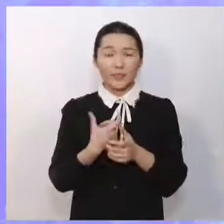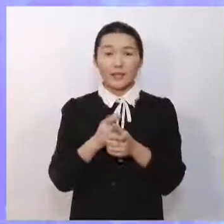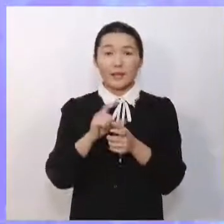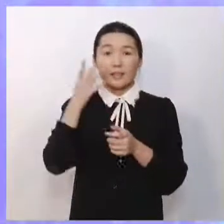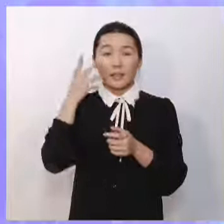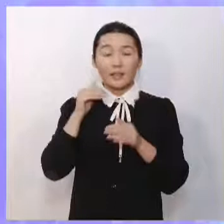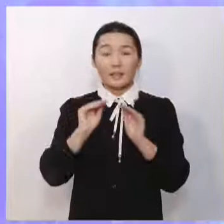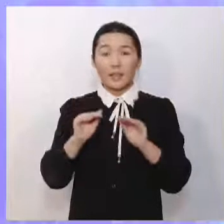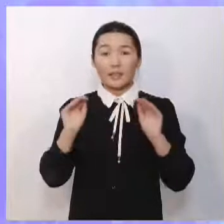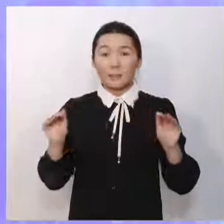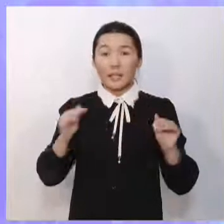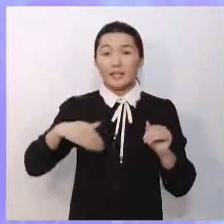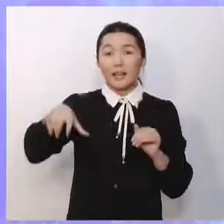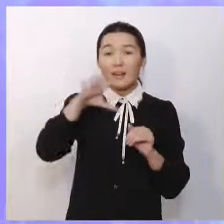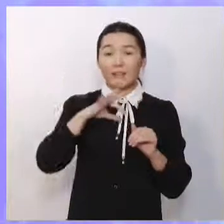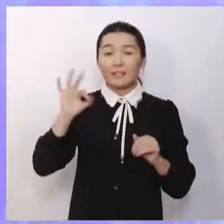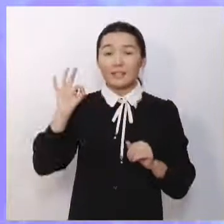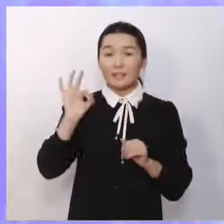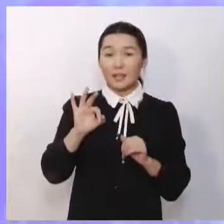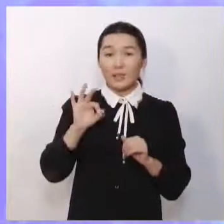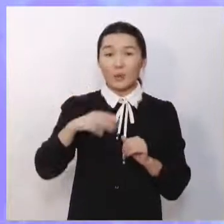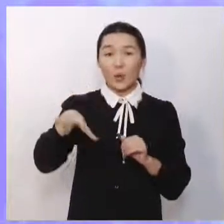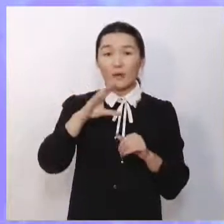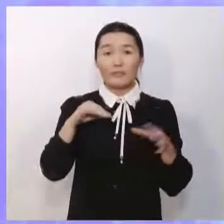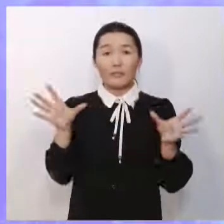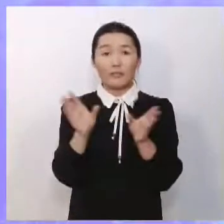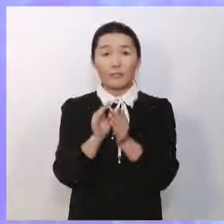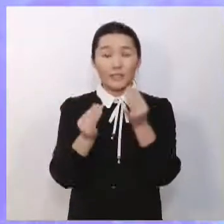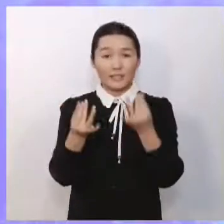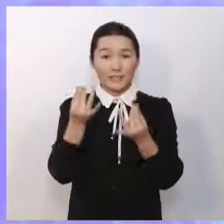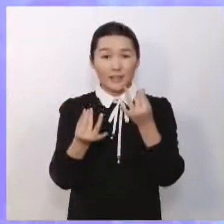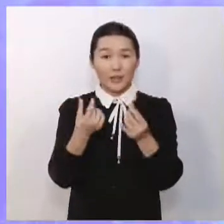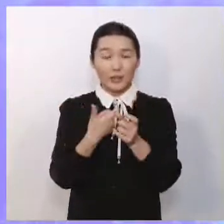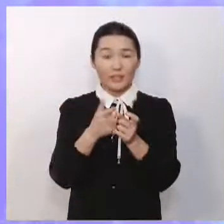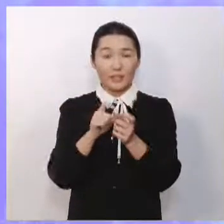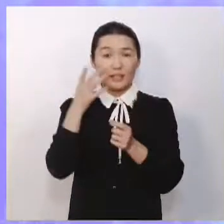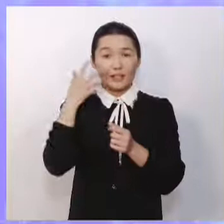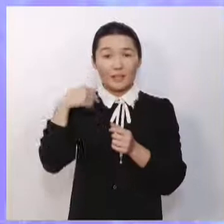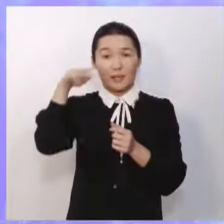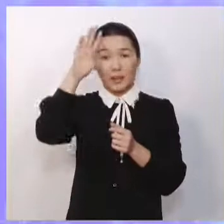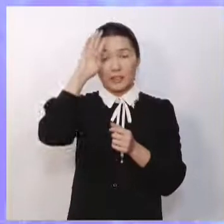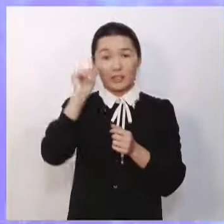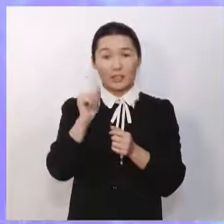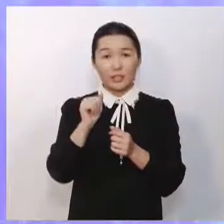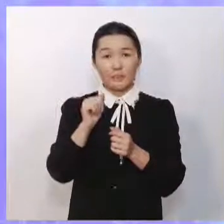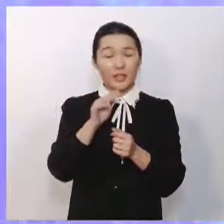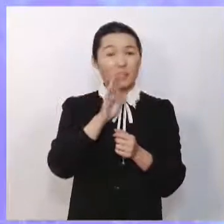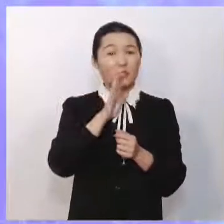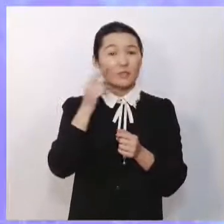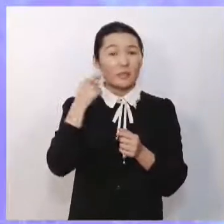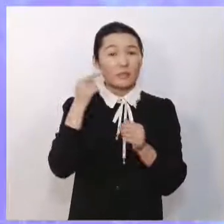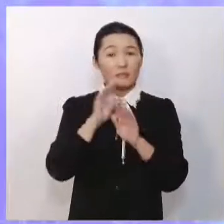когда ребята все сразу, все вместе играют. Это когда мальчишки девчонок не